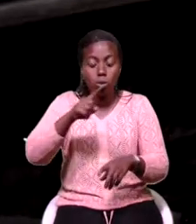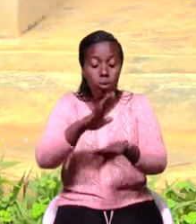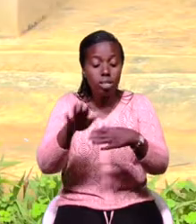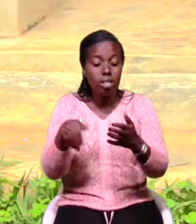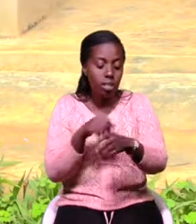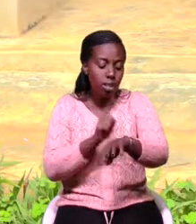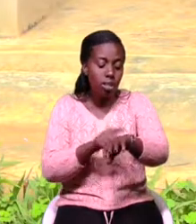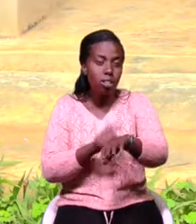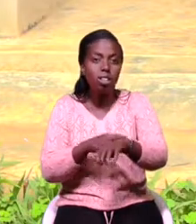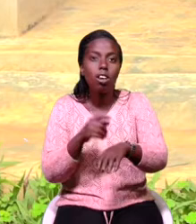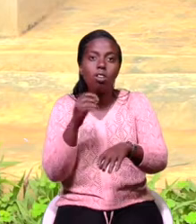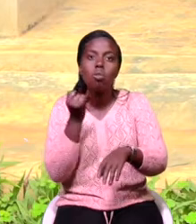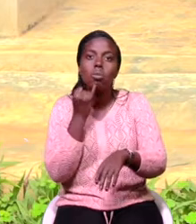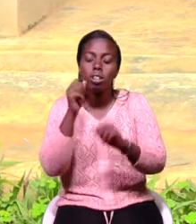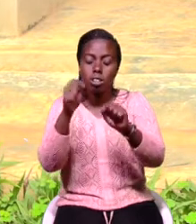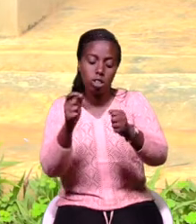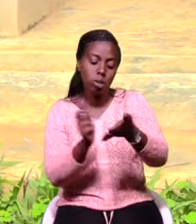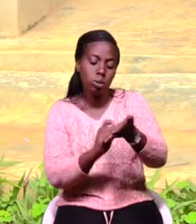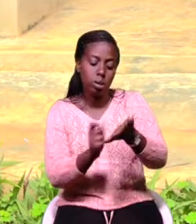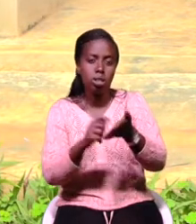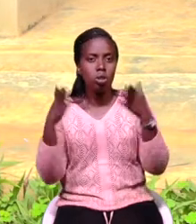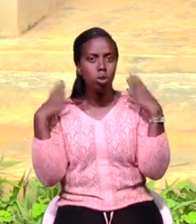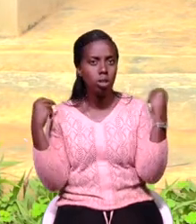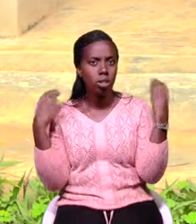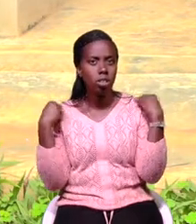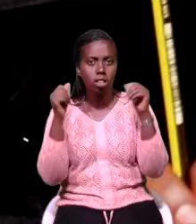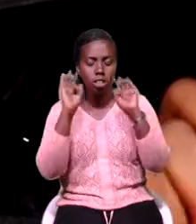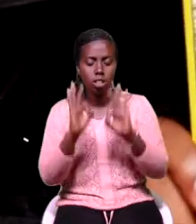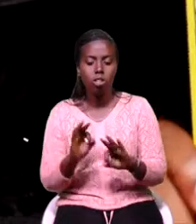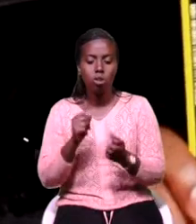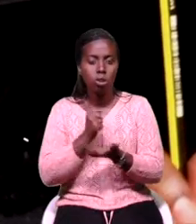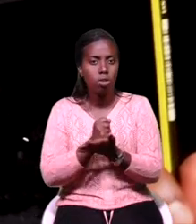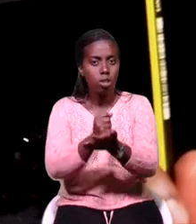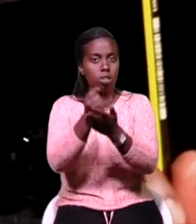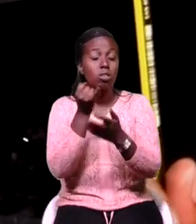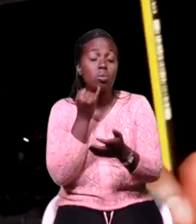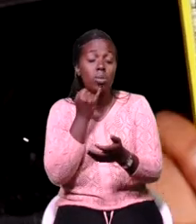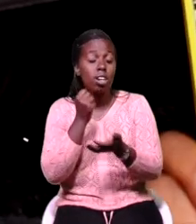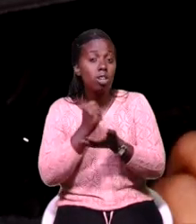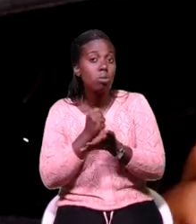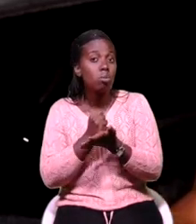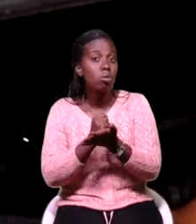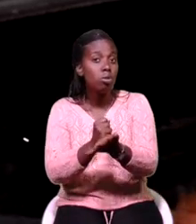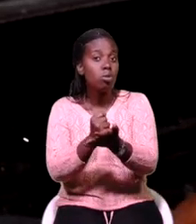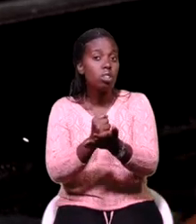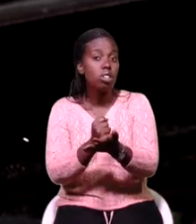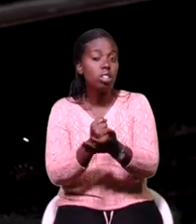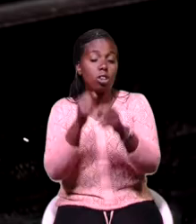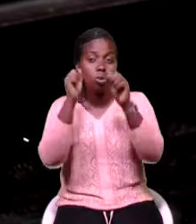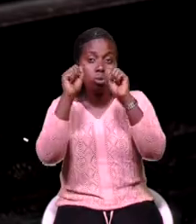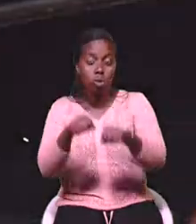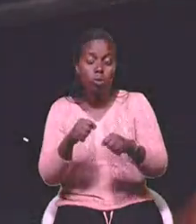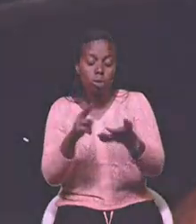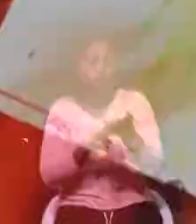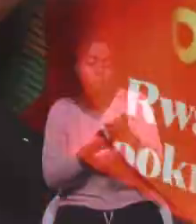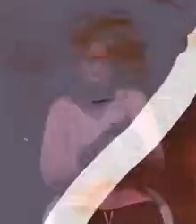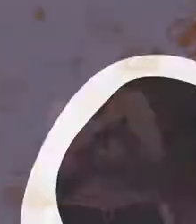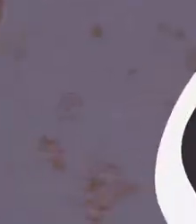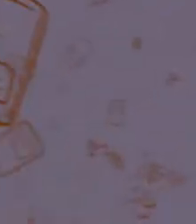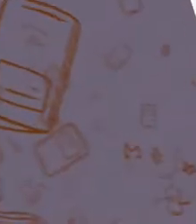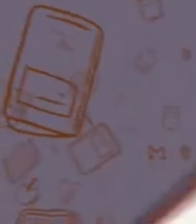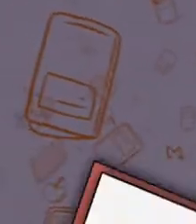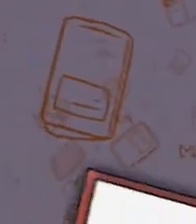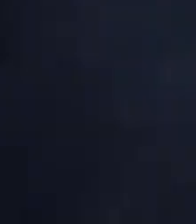kwandika inyuguti icyo iyi exercice ikintu ifasha umwana imufasha kugira gute kubasha gukoresha